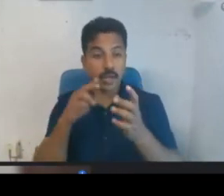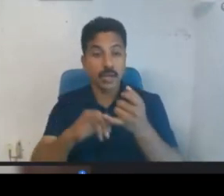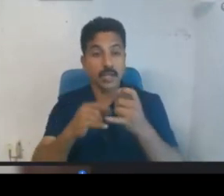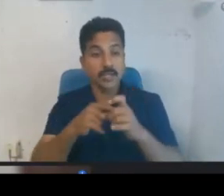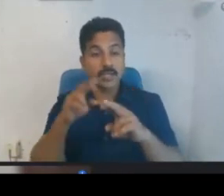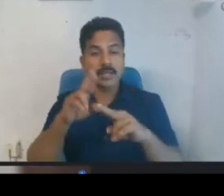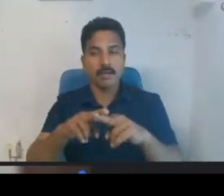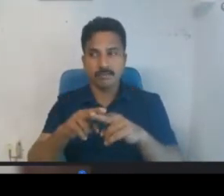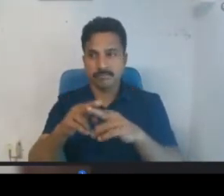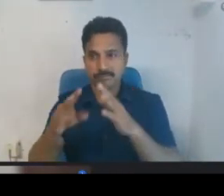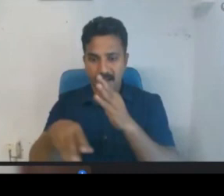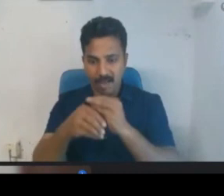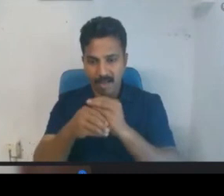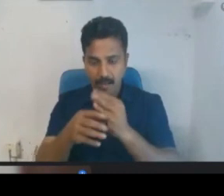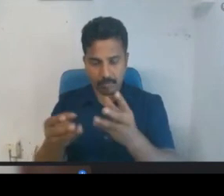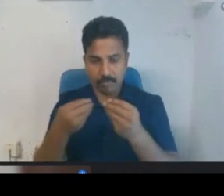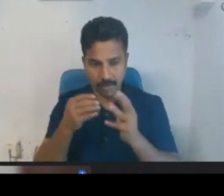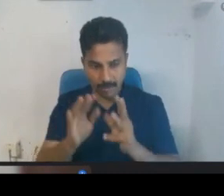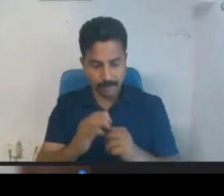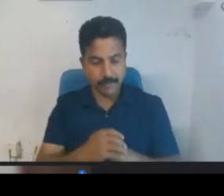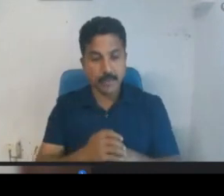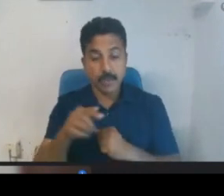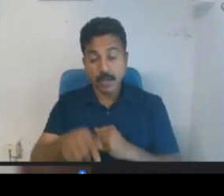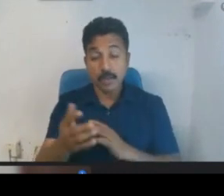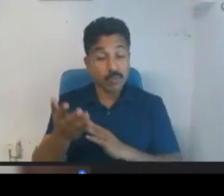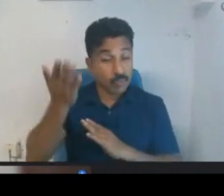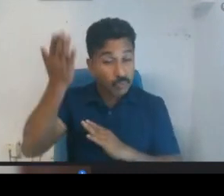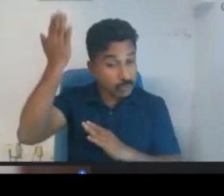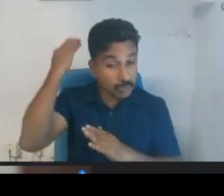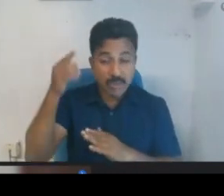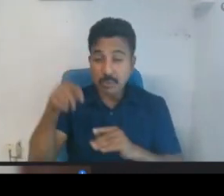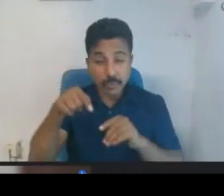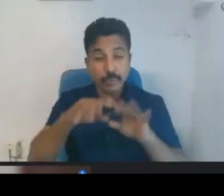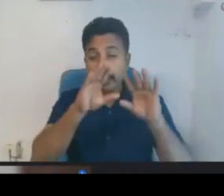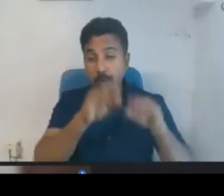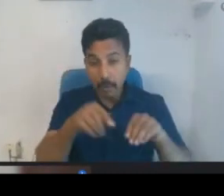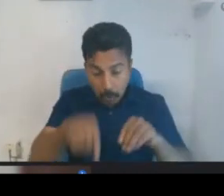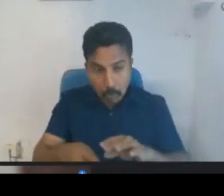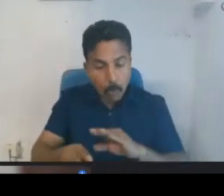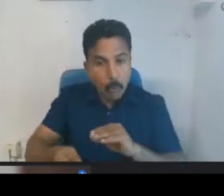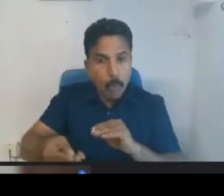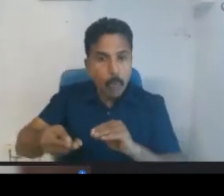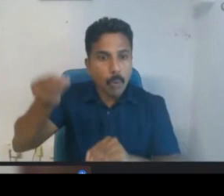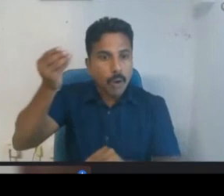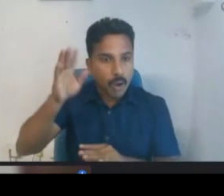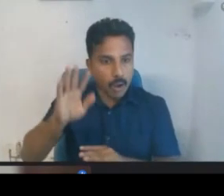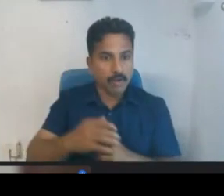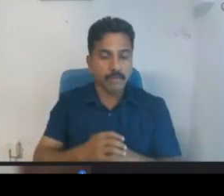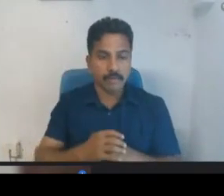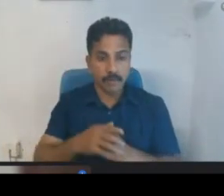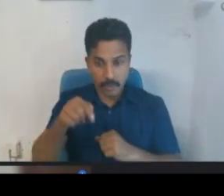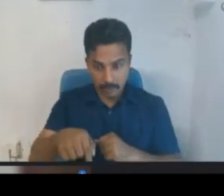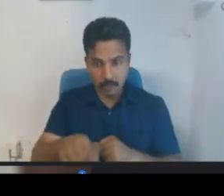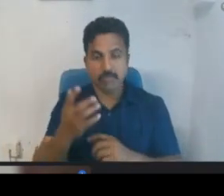ഉൾപ്പെടെ കണക്കുകൾ പറയുന്നത്. ഇത് നമ്മുടെ മുന്നത്തെ കണക്കുകളെക്കാൾ കൂടുതൽ ഇത് കുറച്ചുകൂടെ ഉയർന്നതാണ് ഈ ഒരു